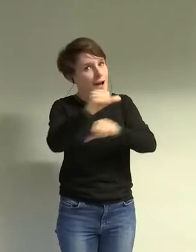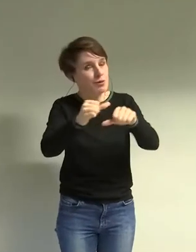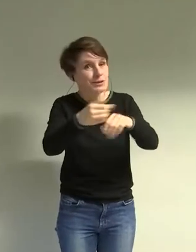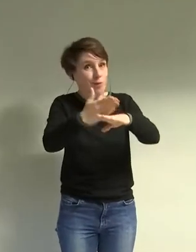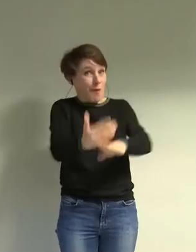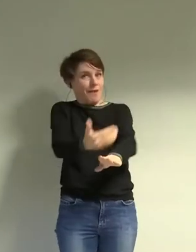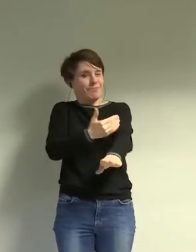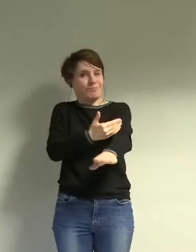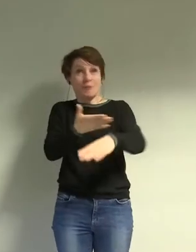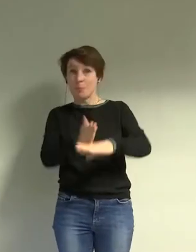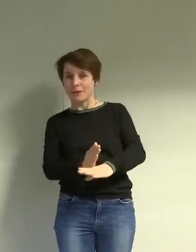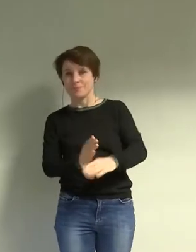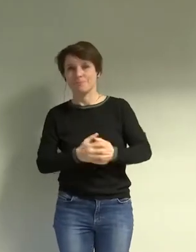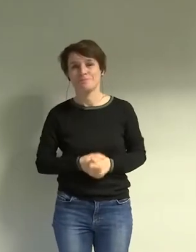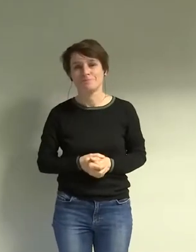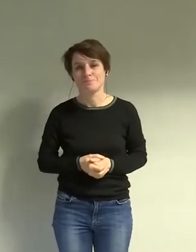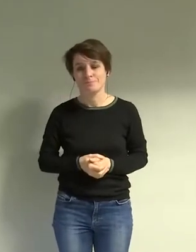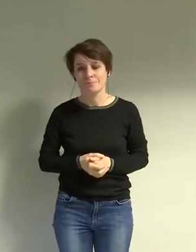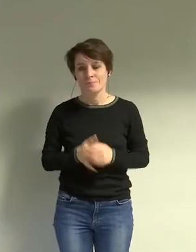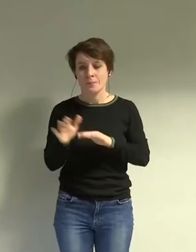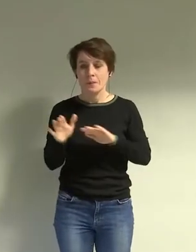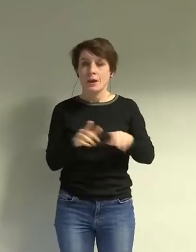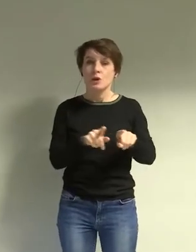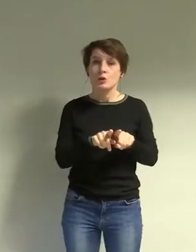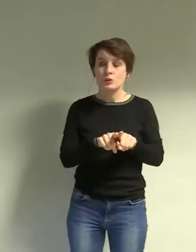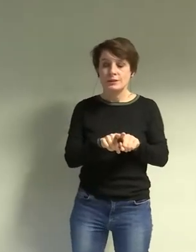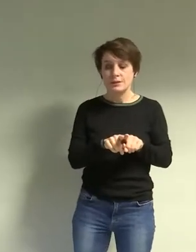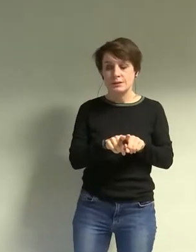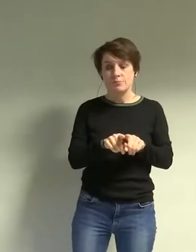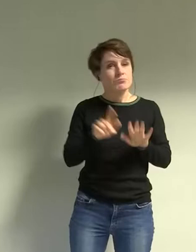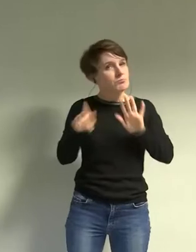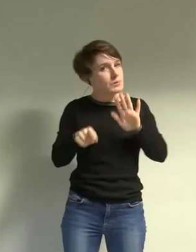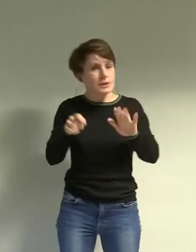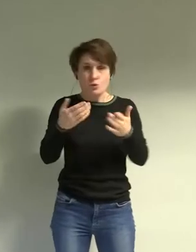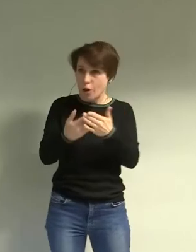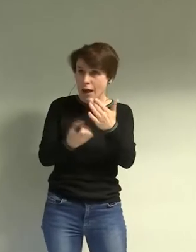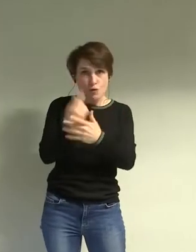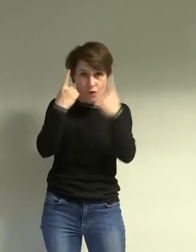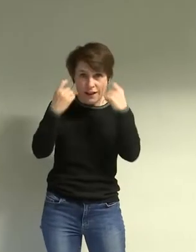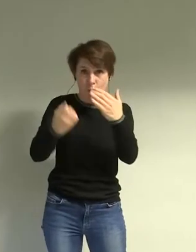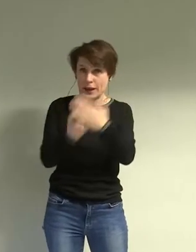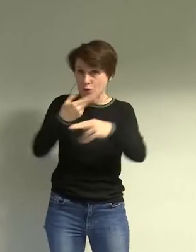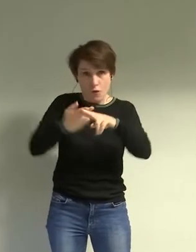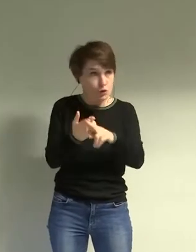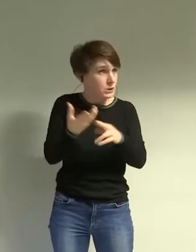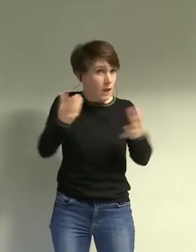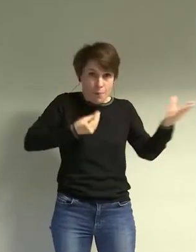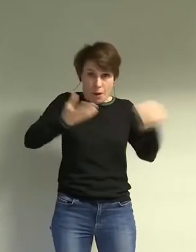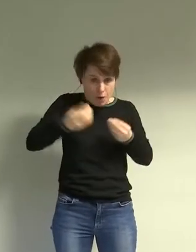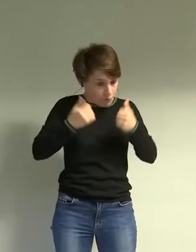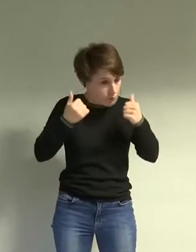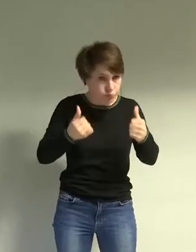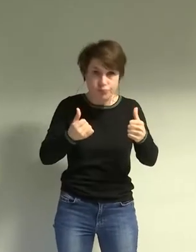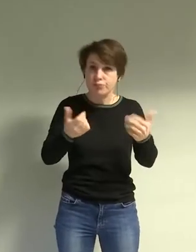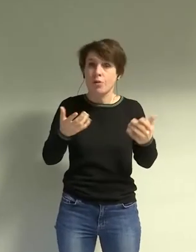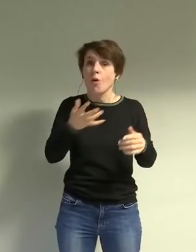rejoint également la nécessité de s'appuyer sur de nouveaux paradigmes nouvelle théorie outil on ne peut pas imaginer de rupture en faisant comme on a toujours